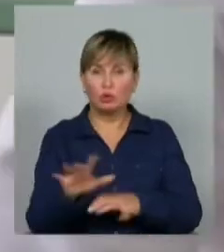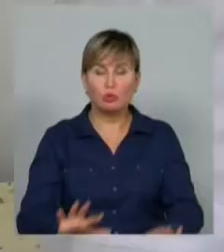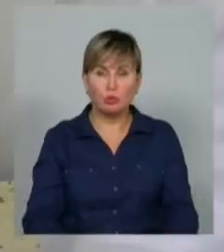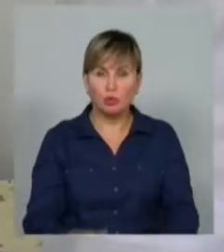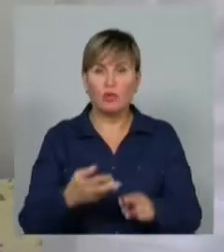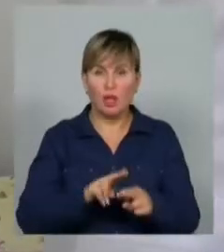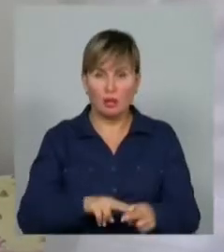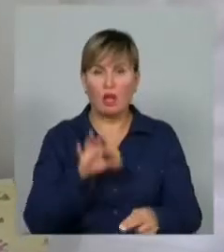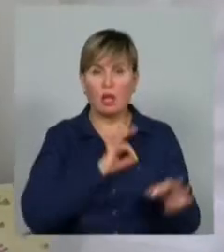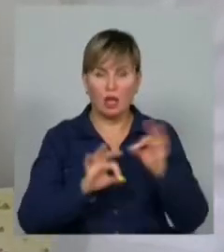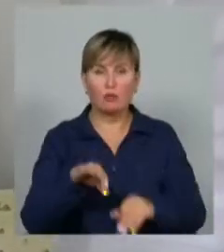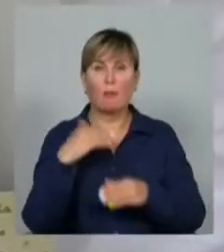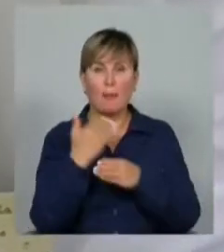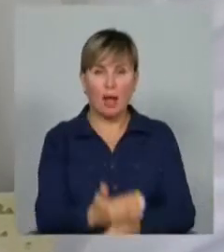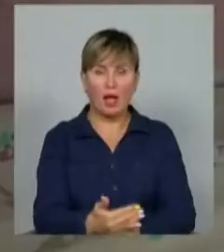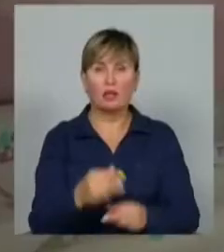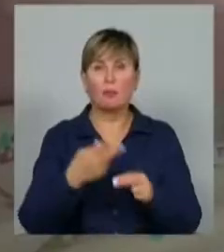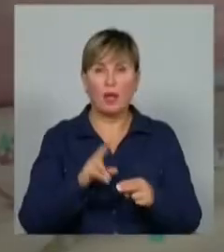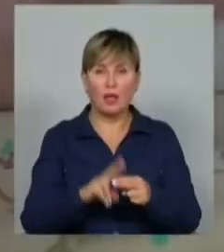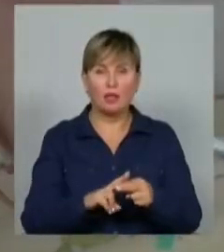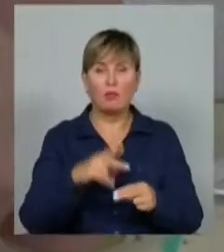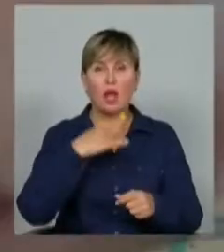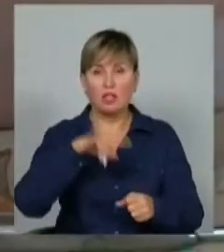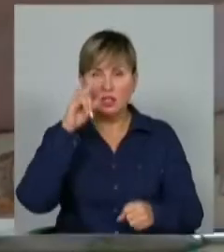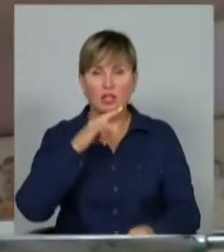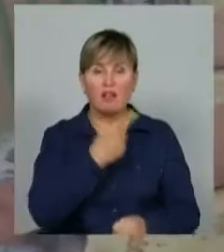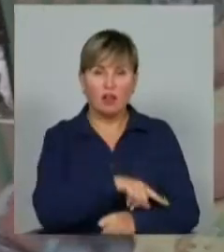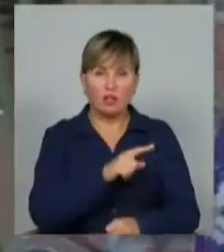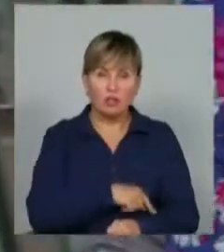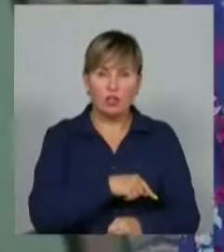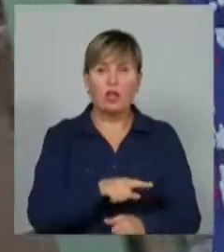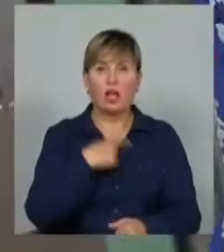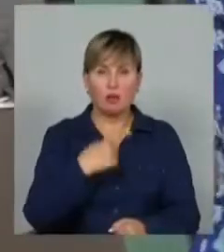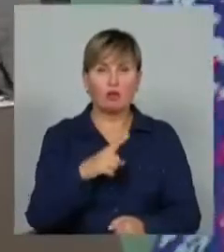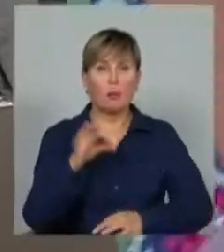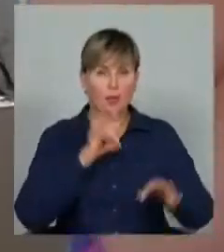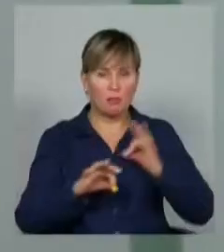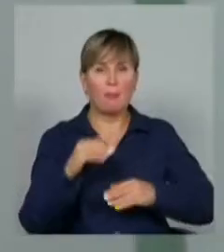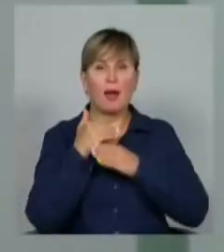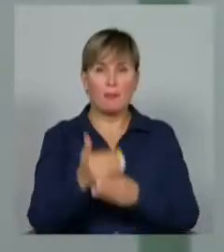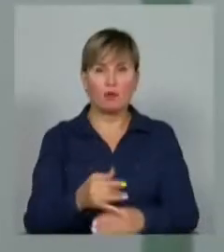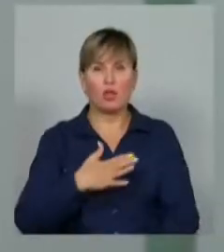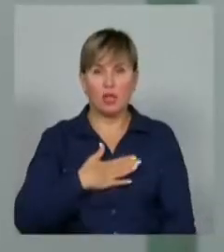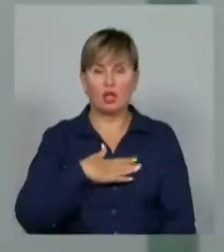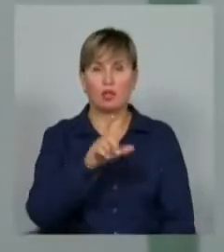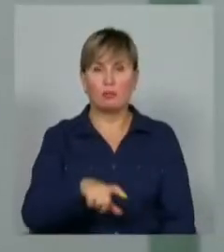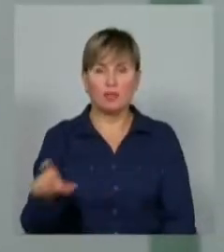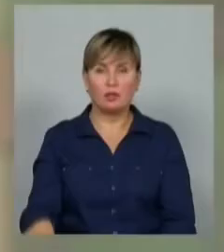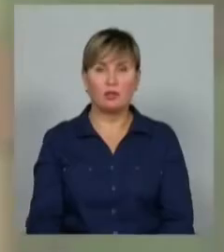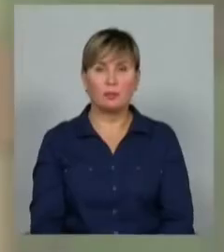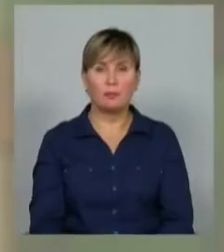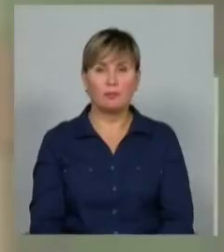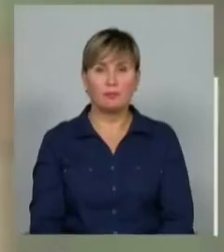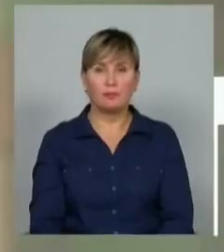эффективность лекарства, говорят специалисты. Поэтому отечественные врачи не сомневаются, что медикамент поможет и нашим пациентам. Препарат